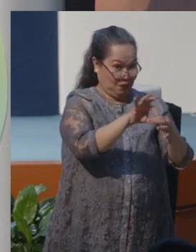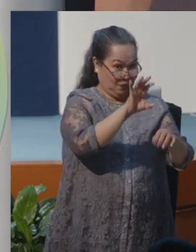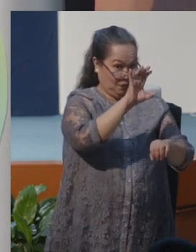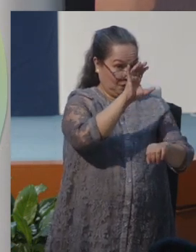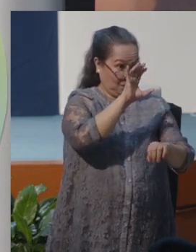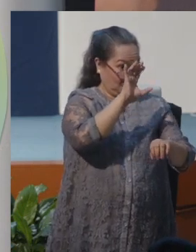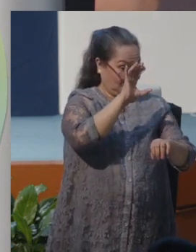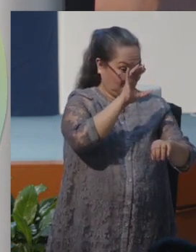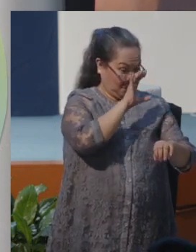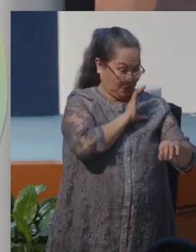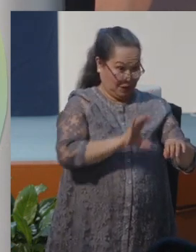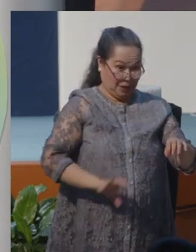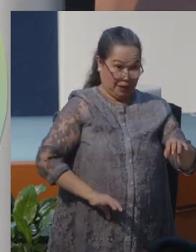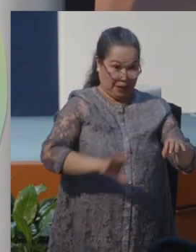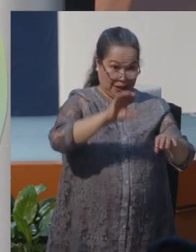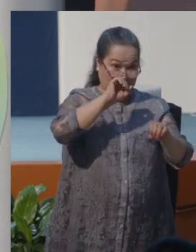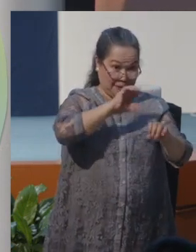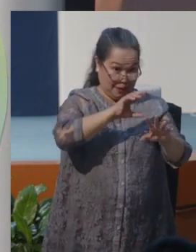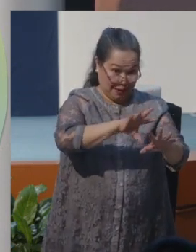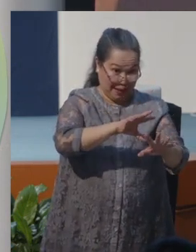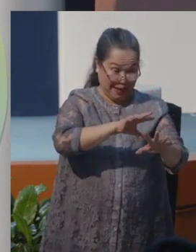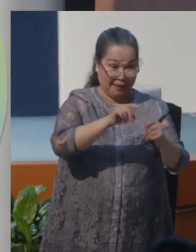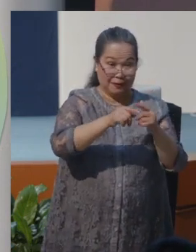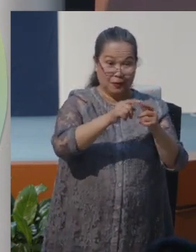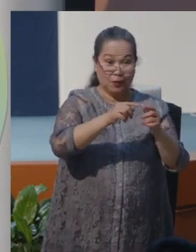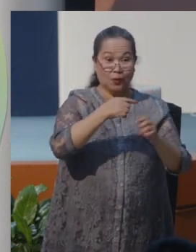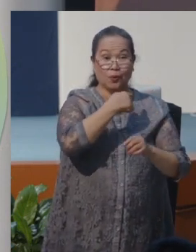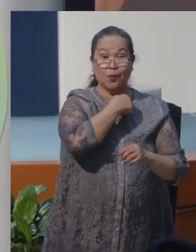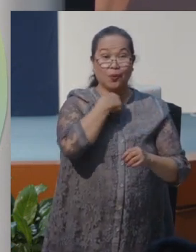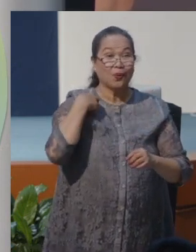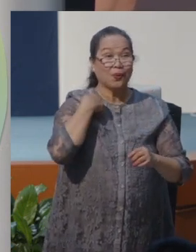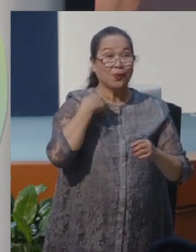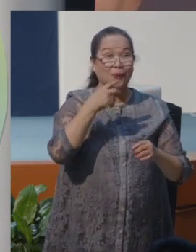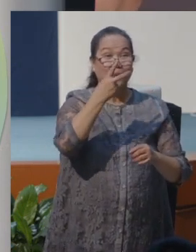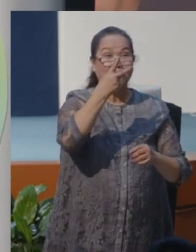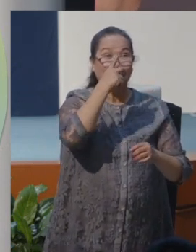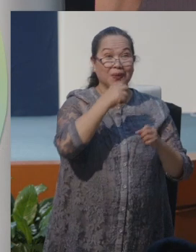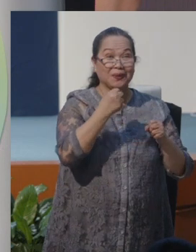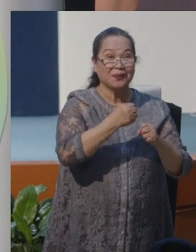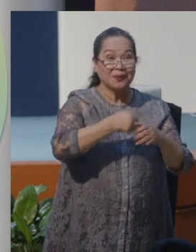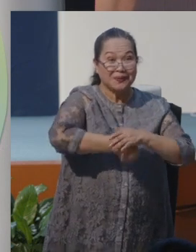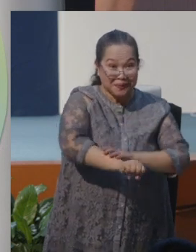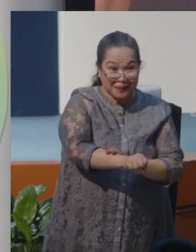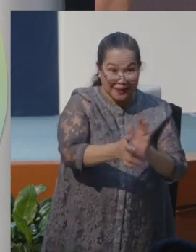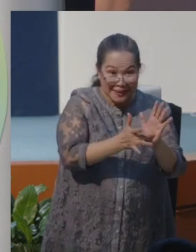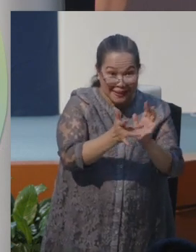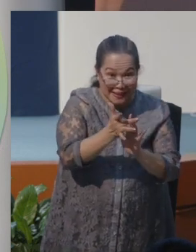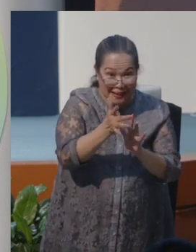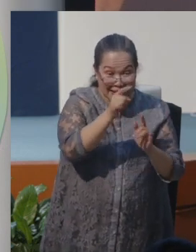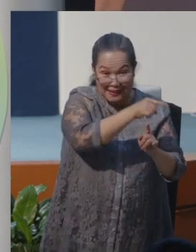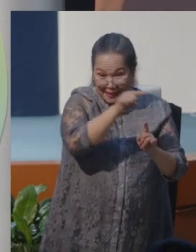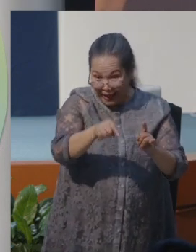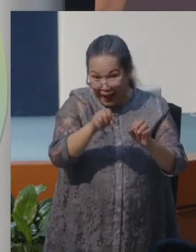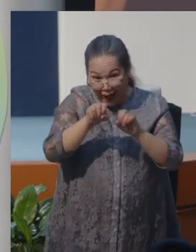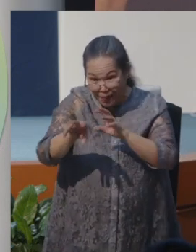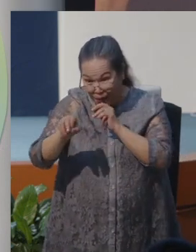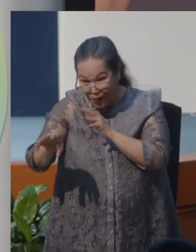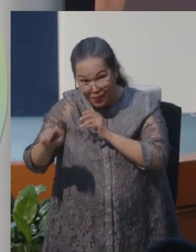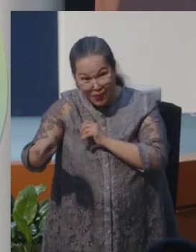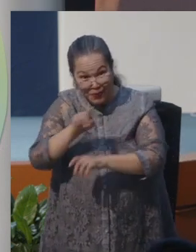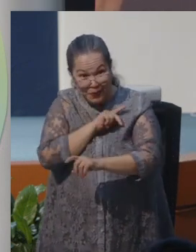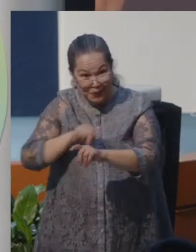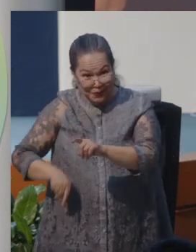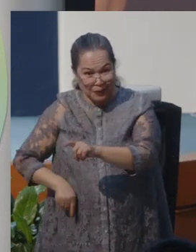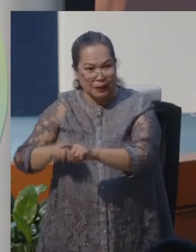ang apo nung Herod na nagpapatay ng 2-year-old boys sa Bethlehem. Ito ang anak nung Herod